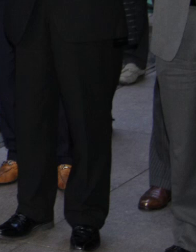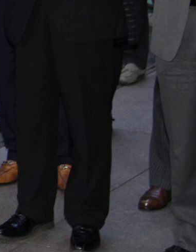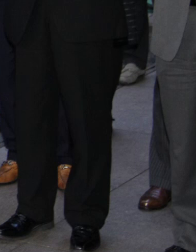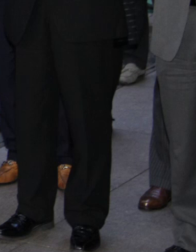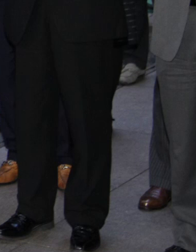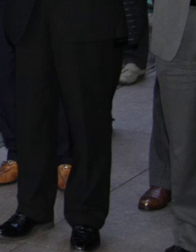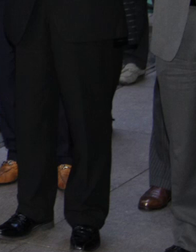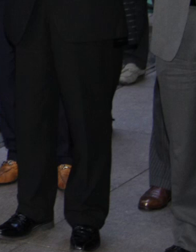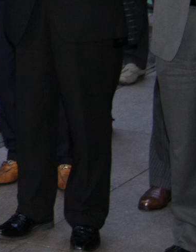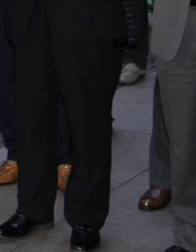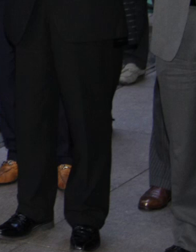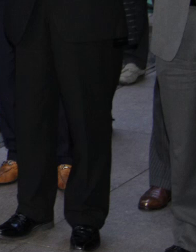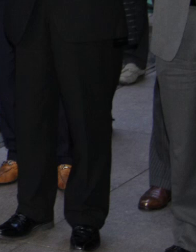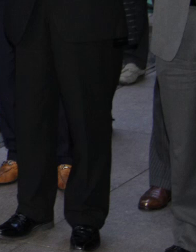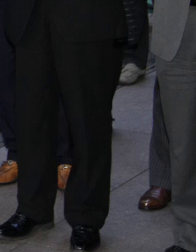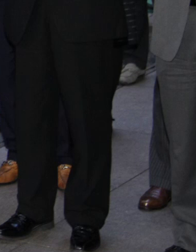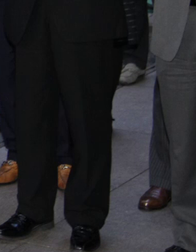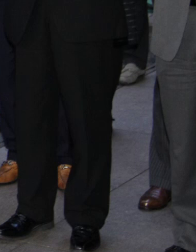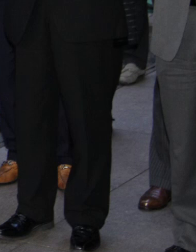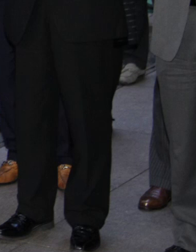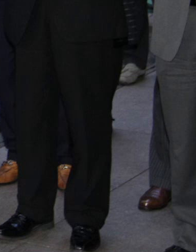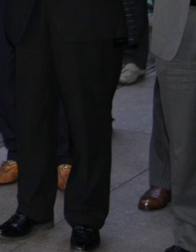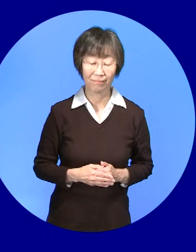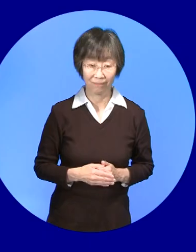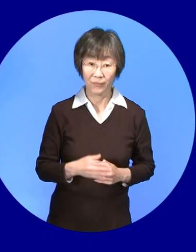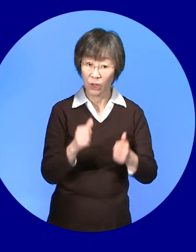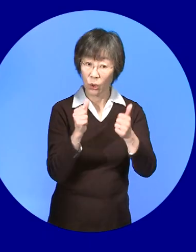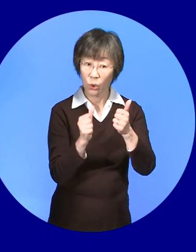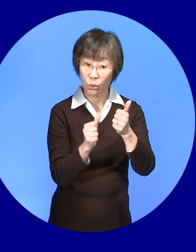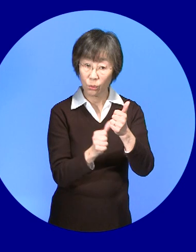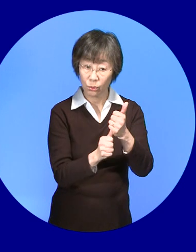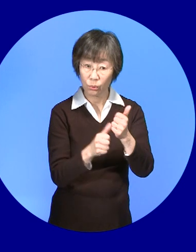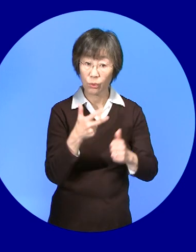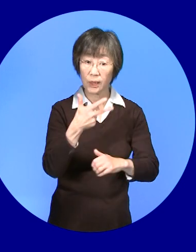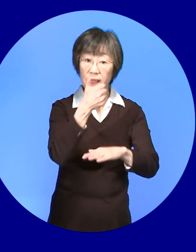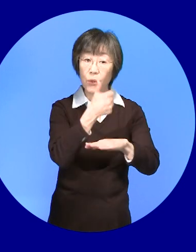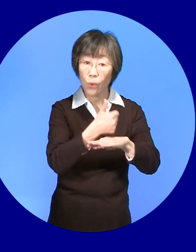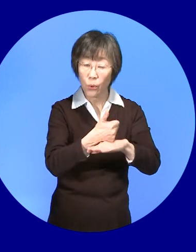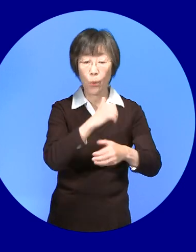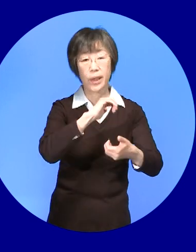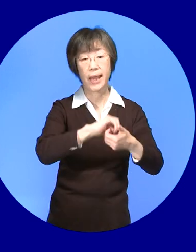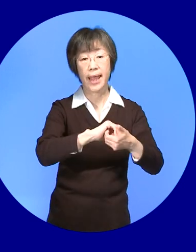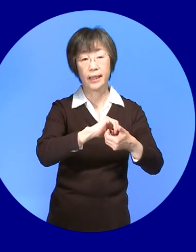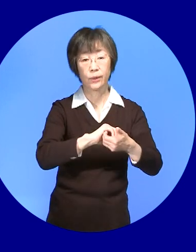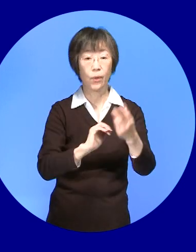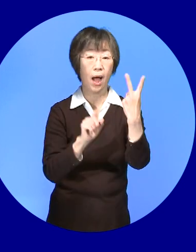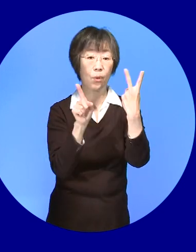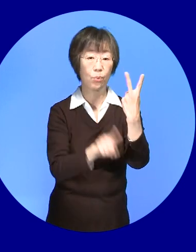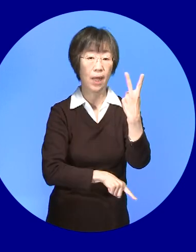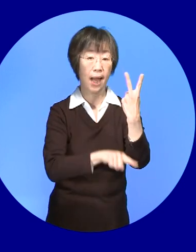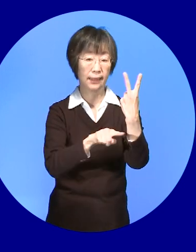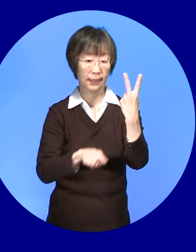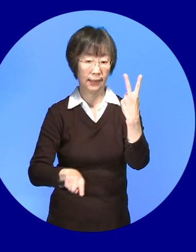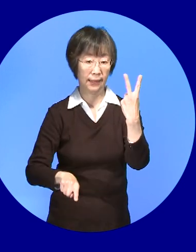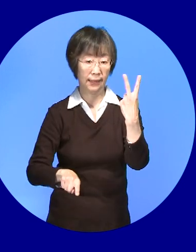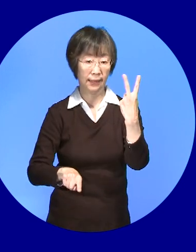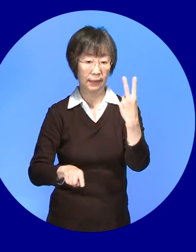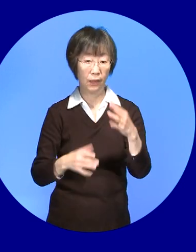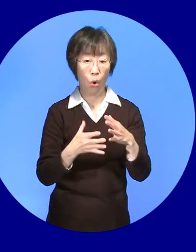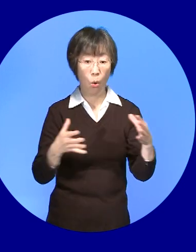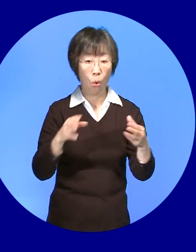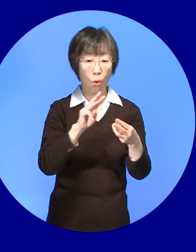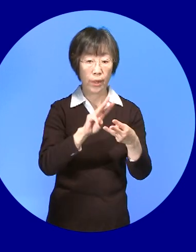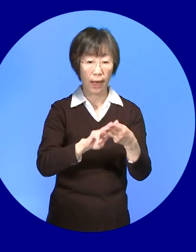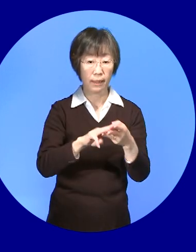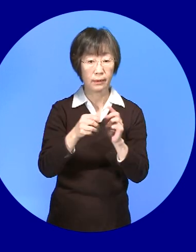選任することに同意しました。吹田市の副市長の定数は2人で、太田前副市長が3月